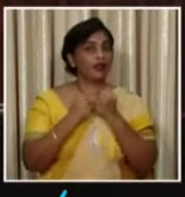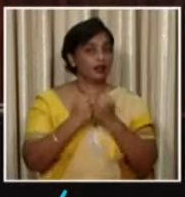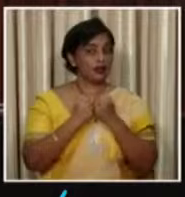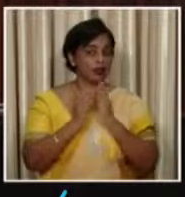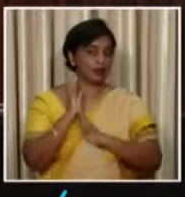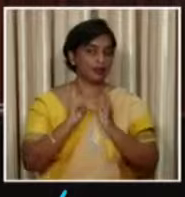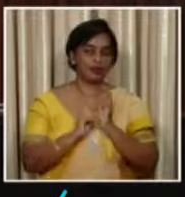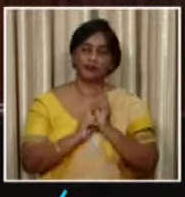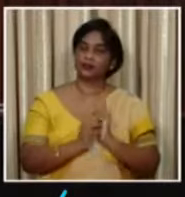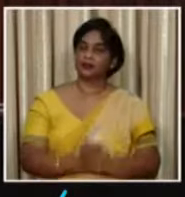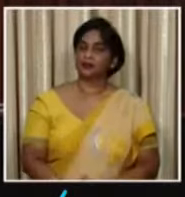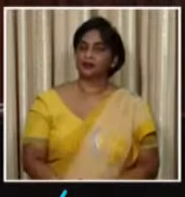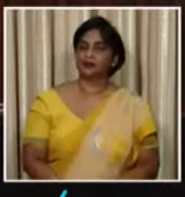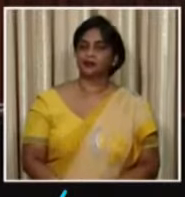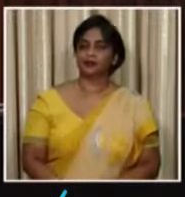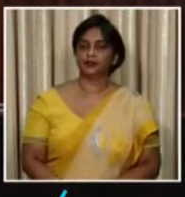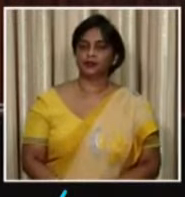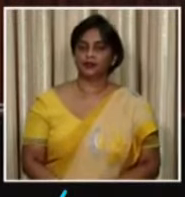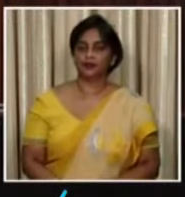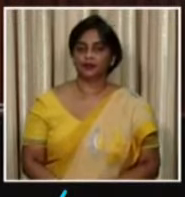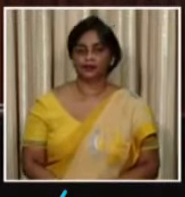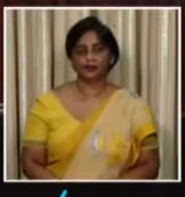පිරුම්මැත්තුමා.